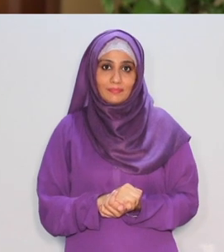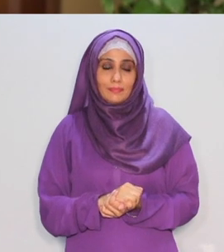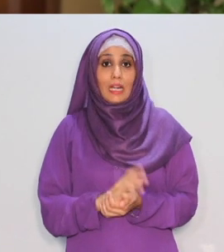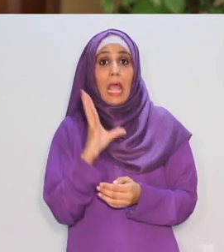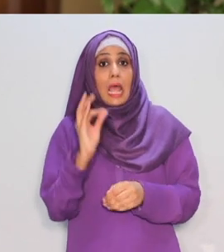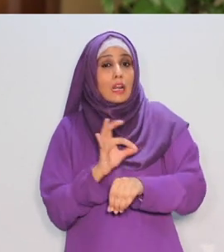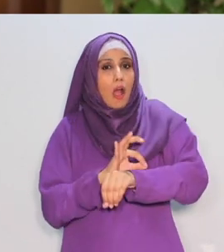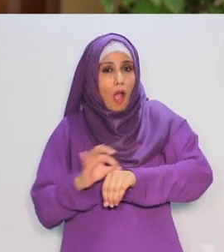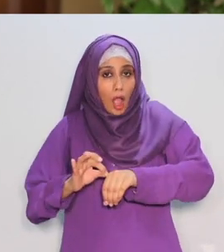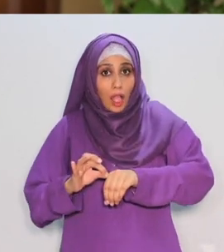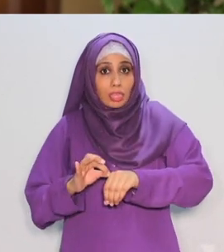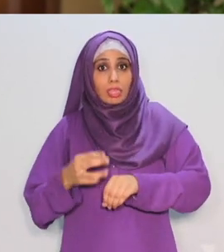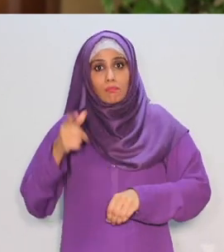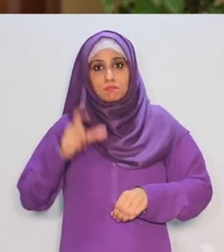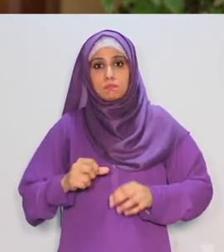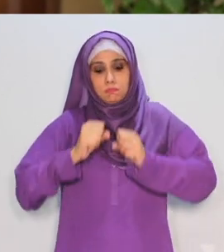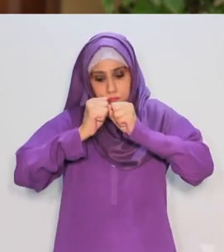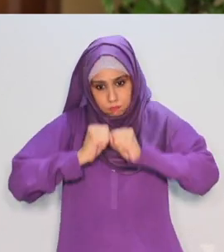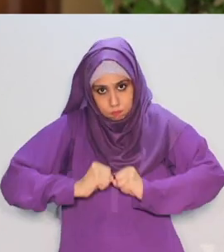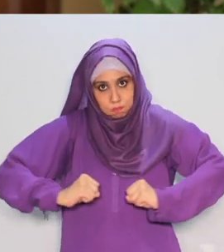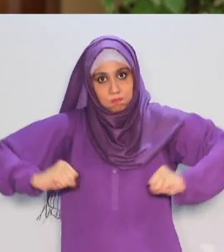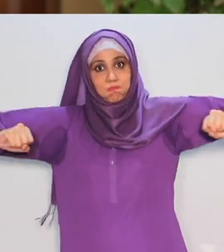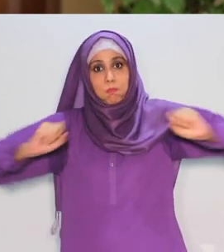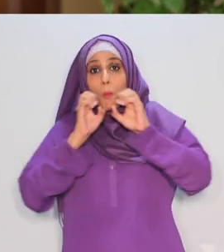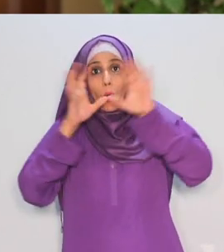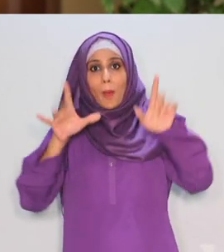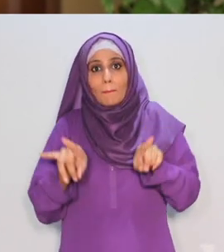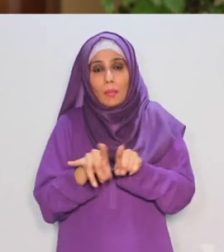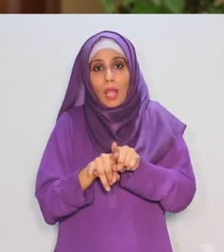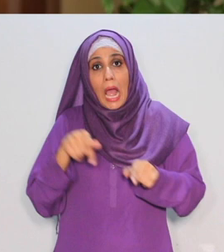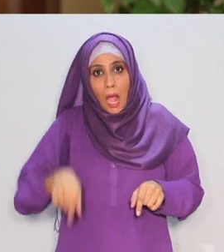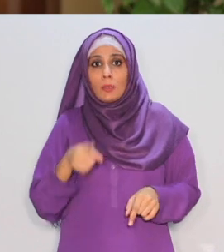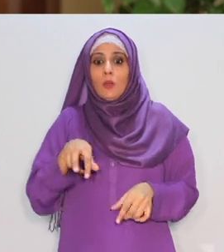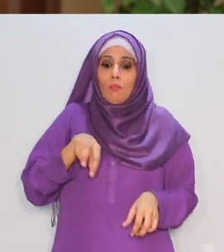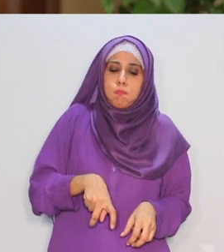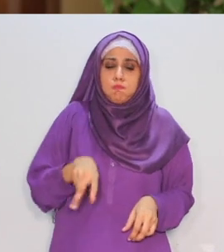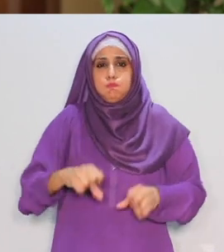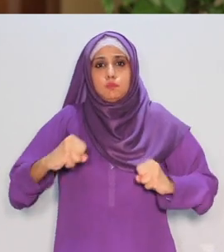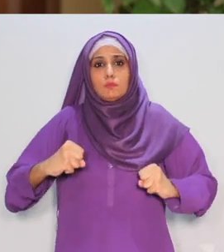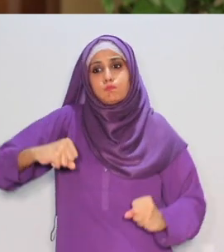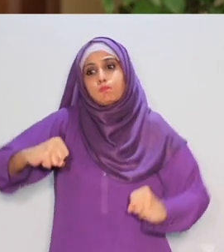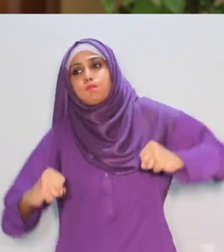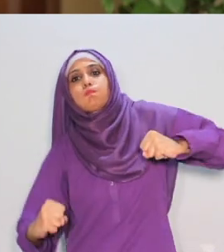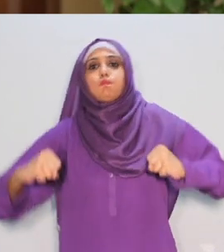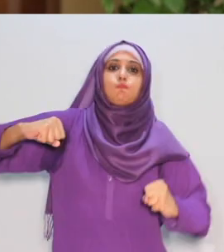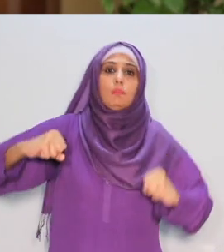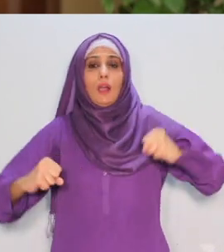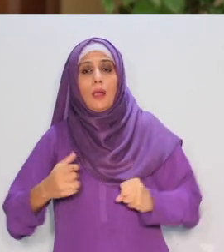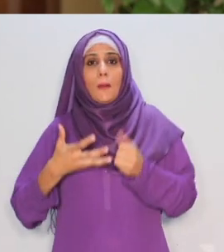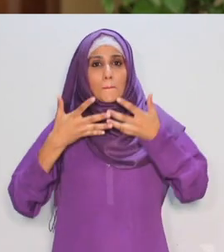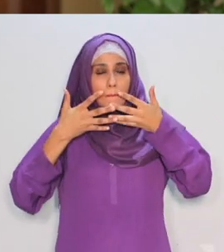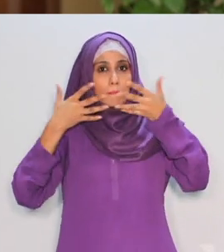रात तक हादी गुब्बारे की तरह फूल चुका था और अब तो उससे चला भी नहीं जा रहा था। मानो भी